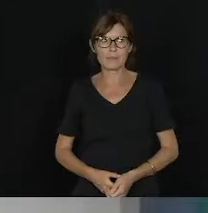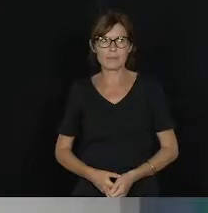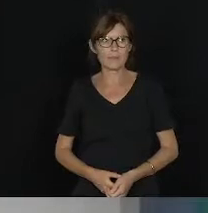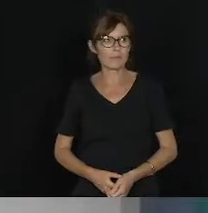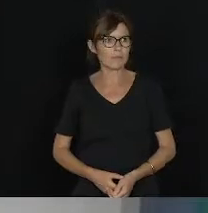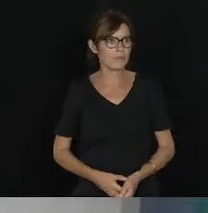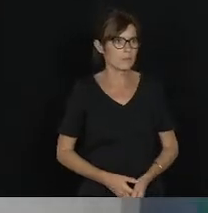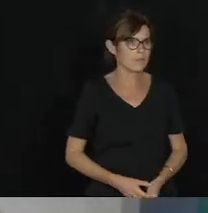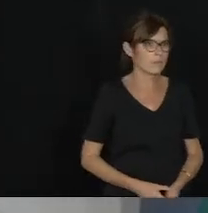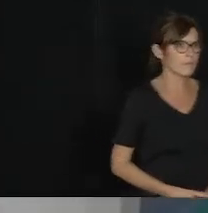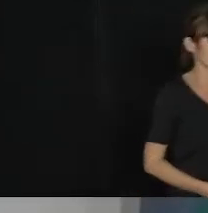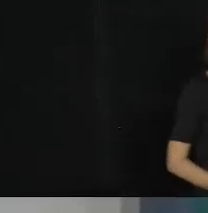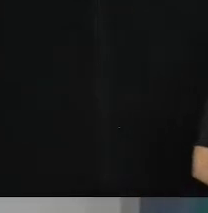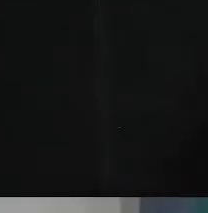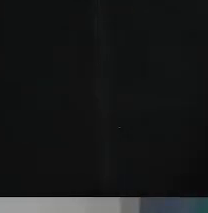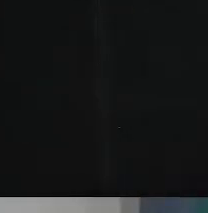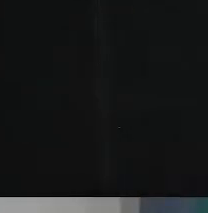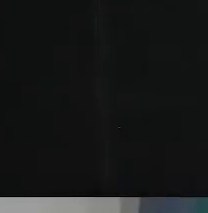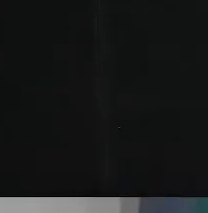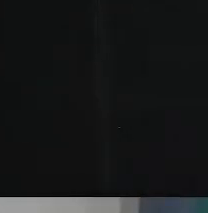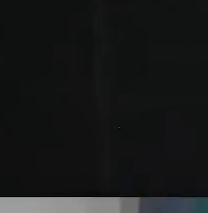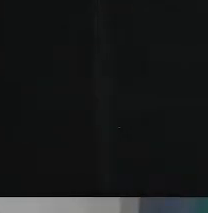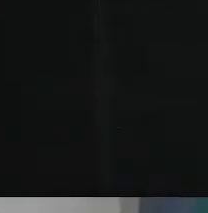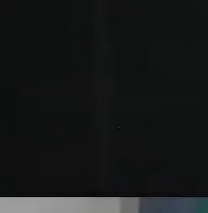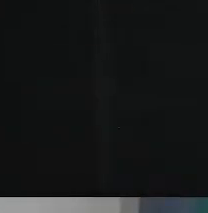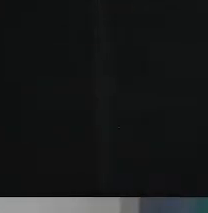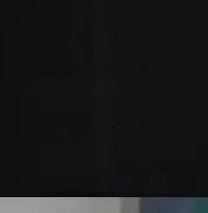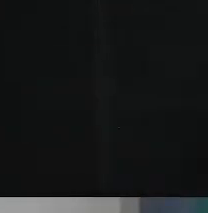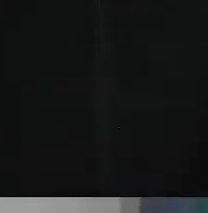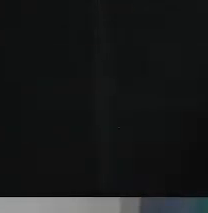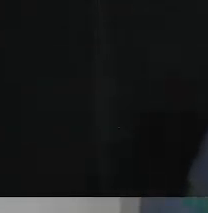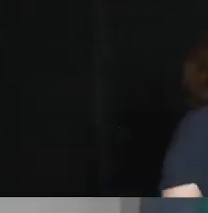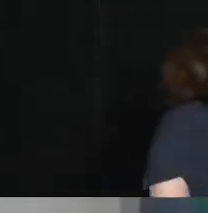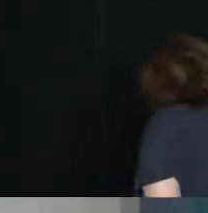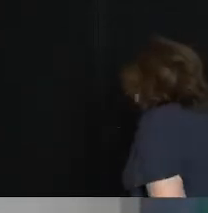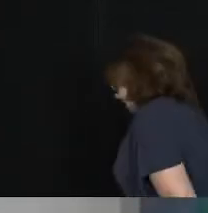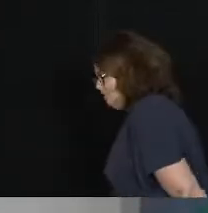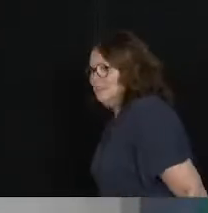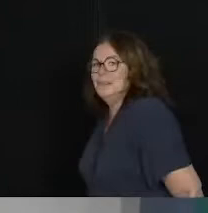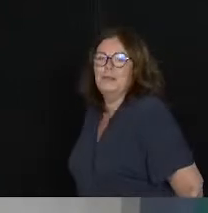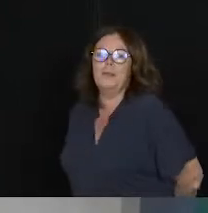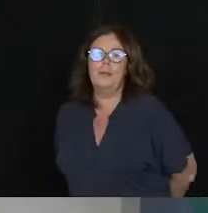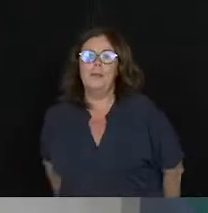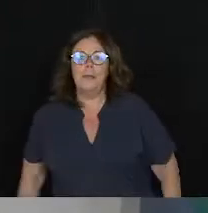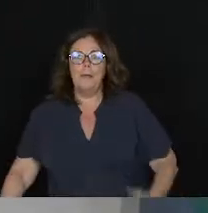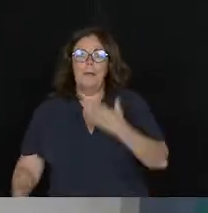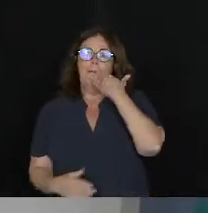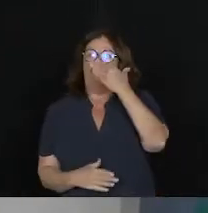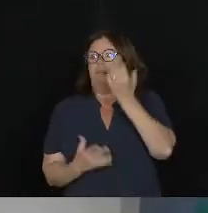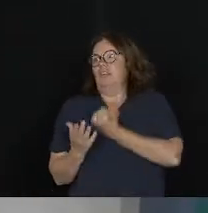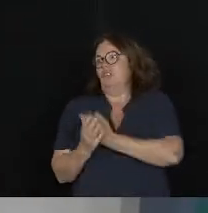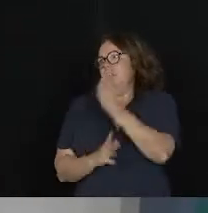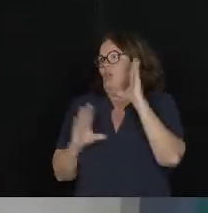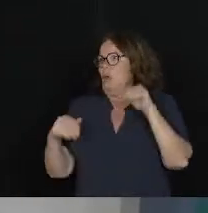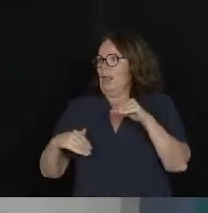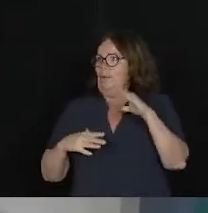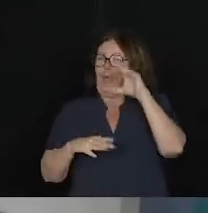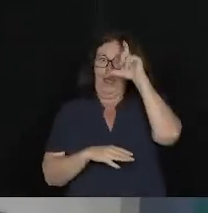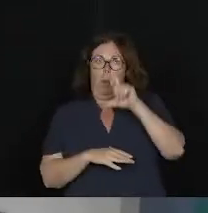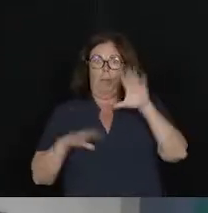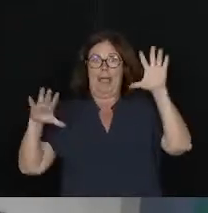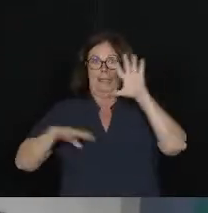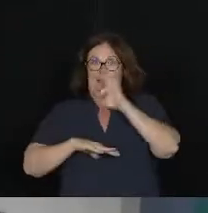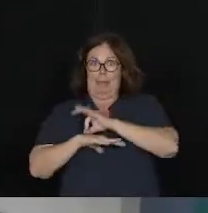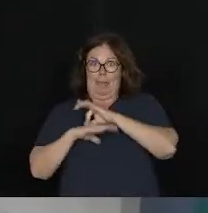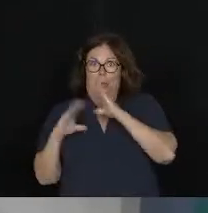Merci beaucoup. Alors, pour défendre mes petits camarades, je tiens à dire qu'on a commencé avec 10 minutes de retard, donc c'est aussi nous, on a tenu